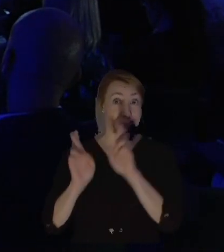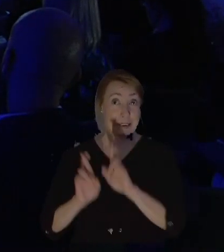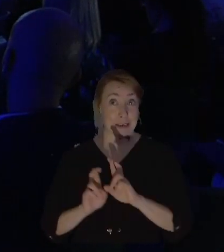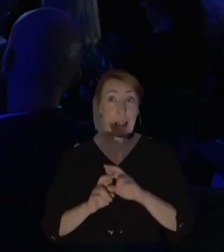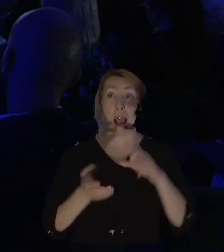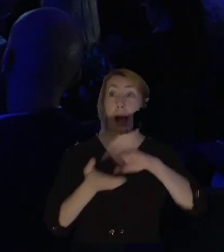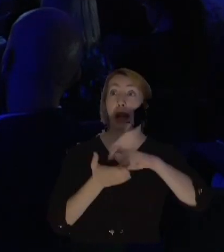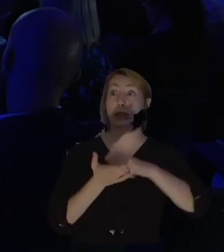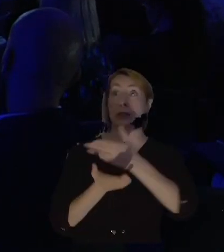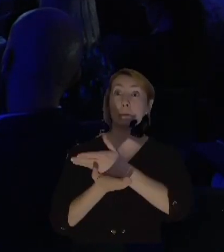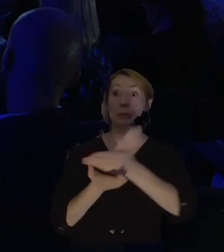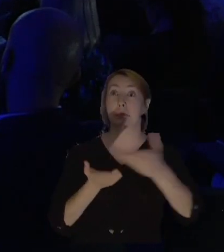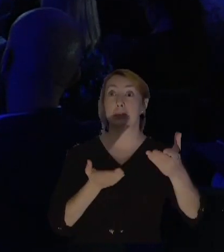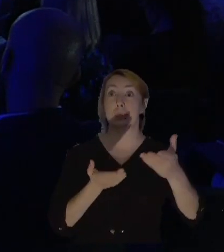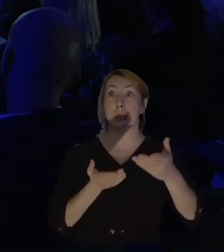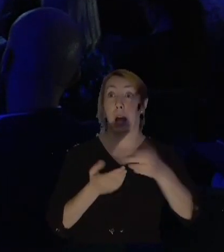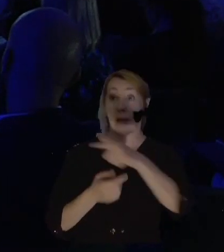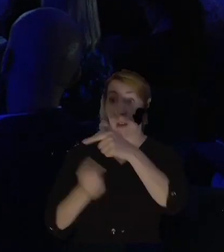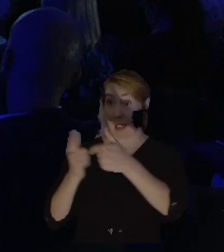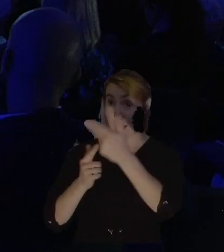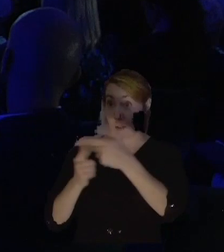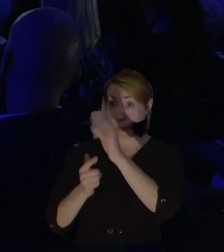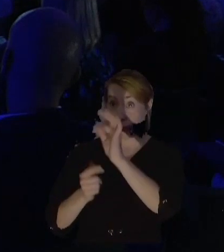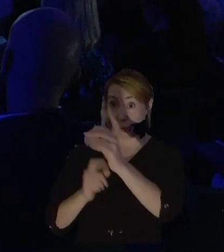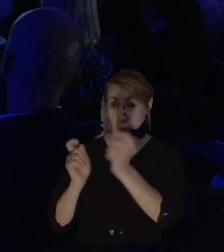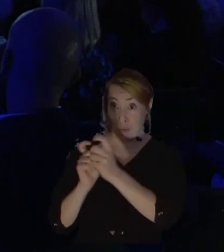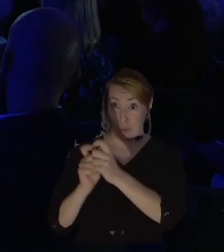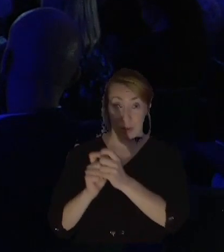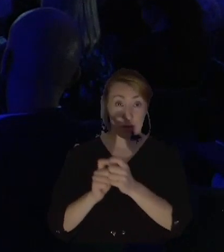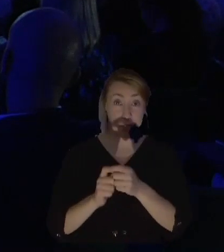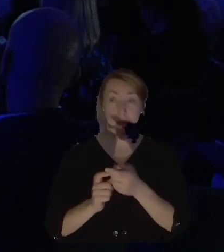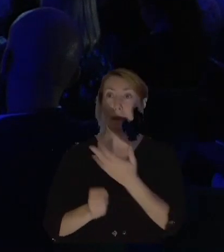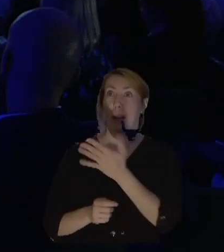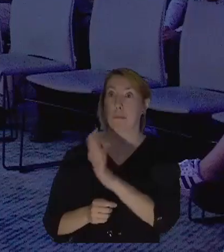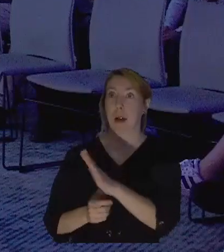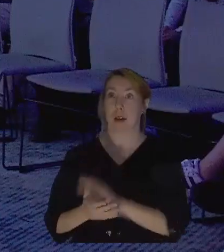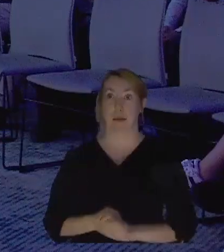Czy ktoś mi przypomni? Wy liczycie swoje punkty? Ile macie?